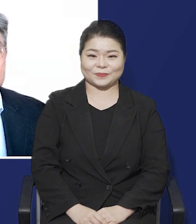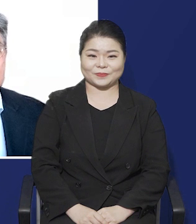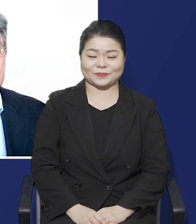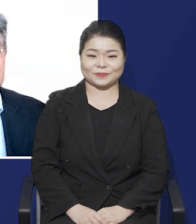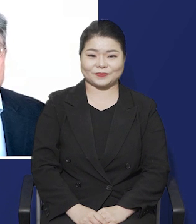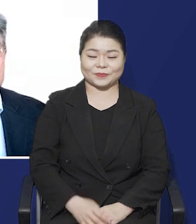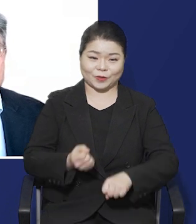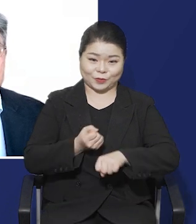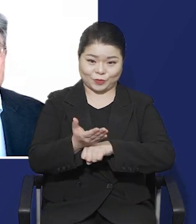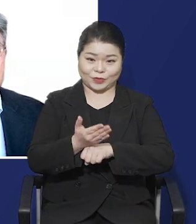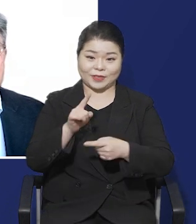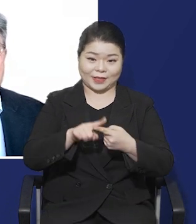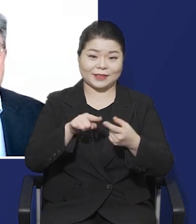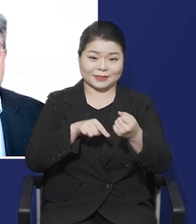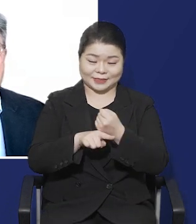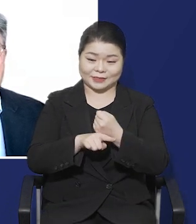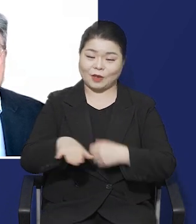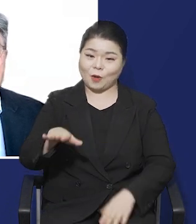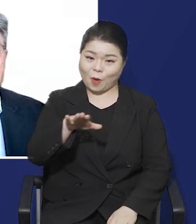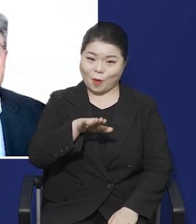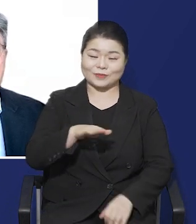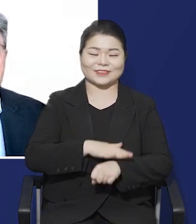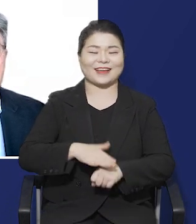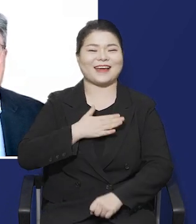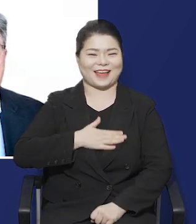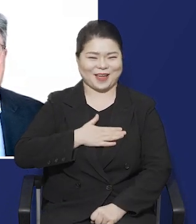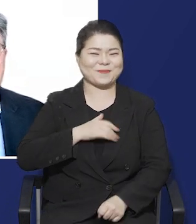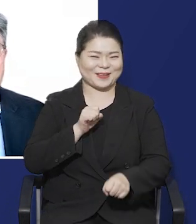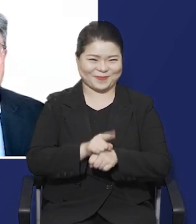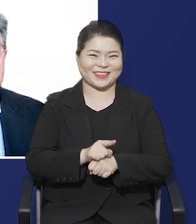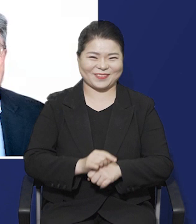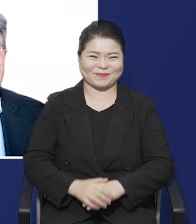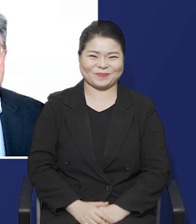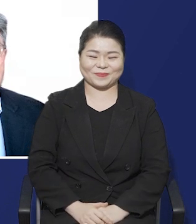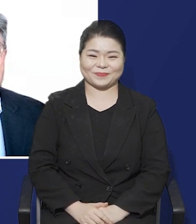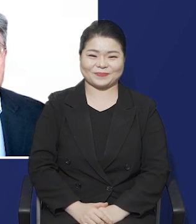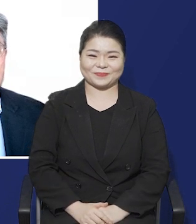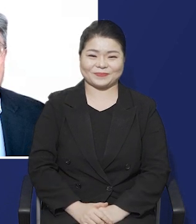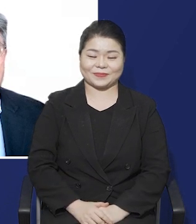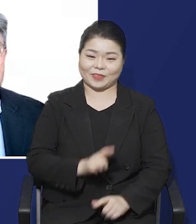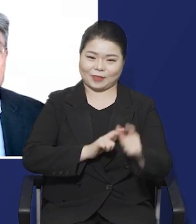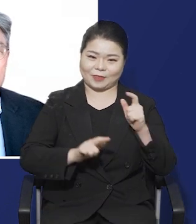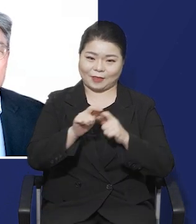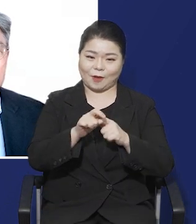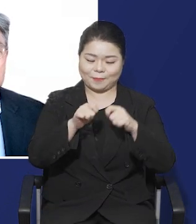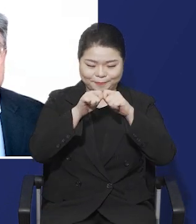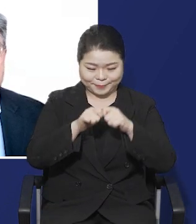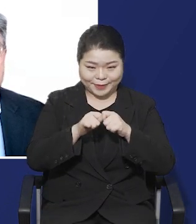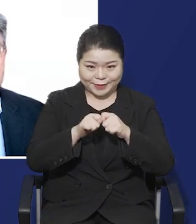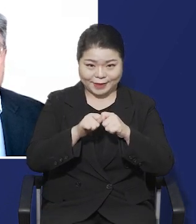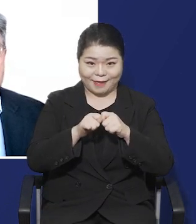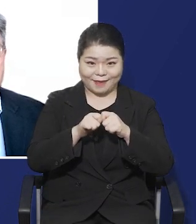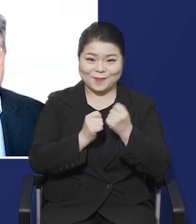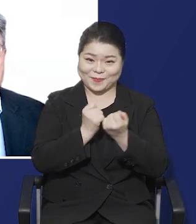먼저 수출에 대한 정의를 여러분들은 아마 잘 알고 계시리라고 생각합니다만 좀 더 폭넓은 이해를